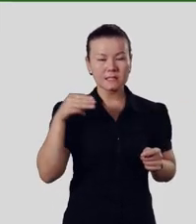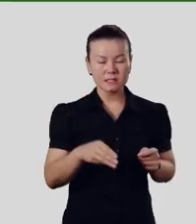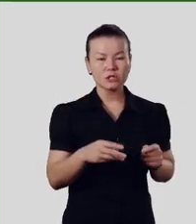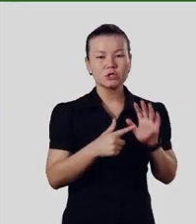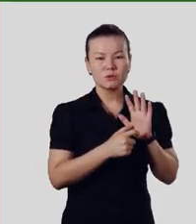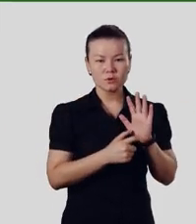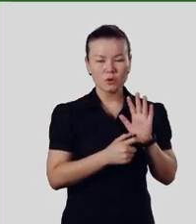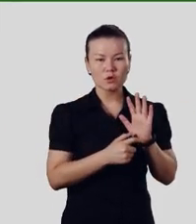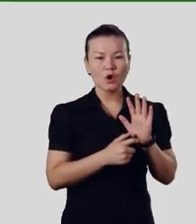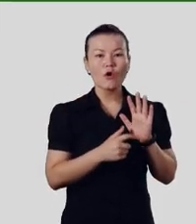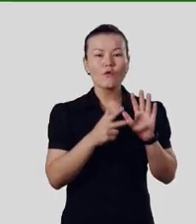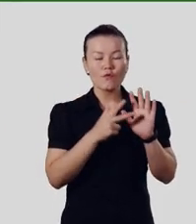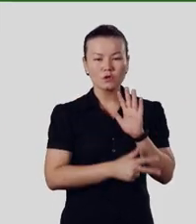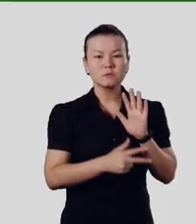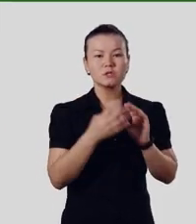3784